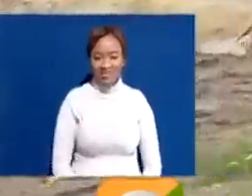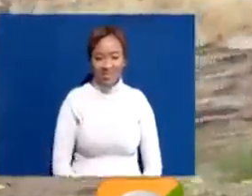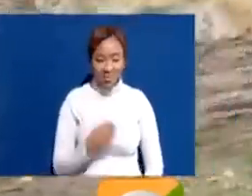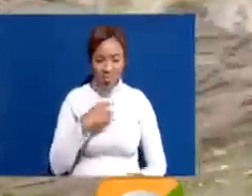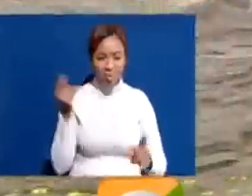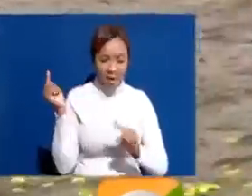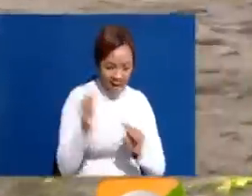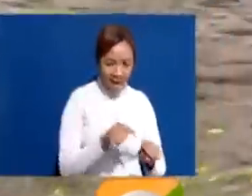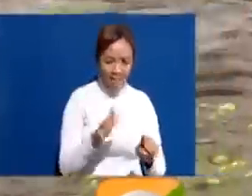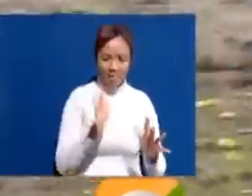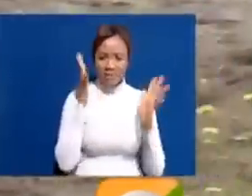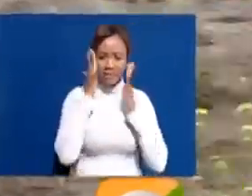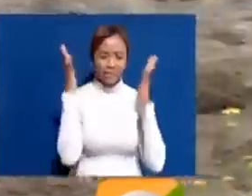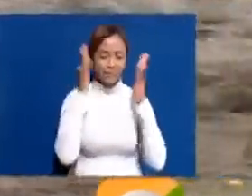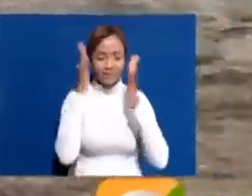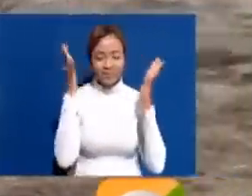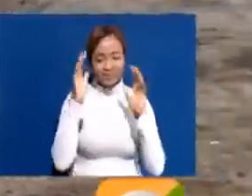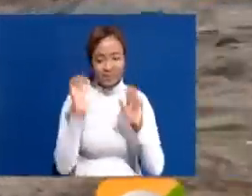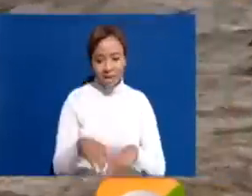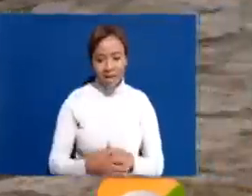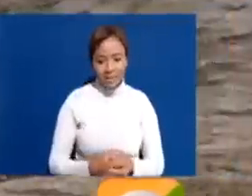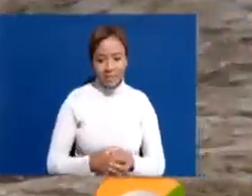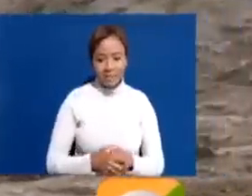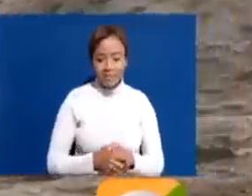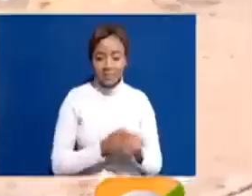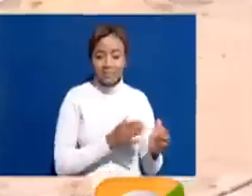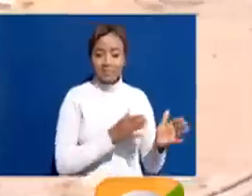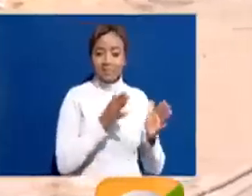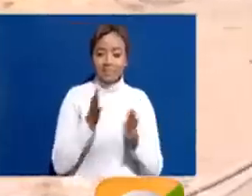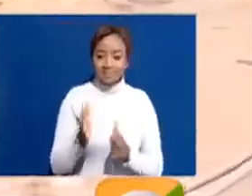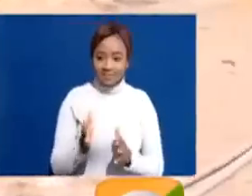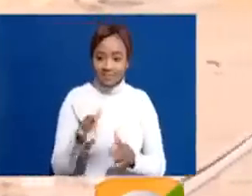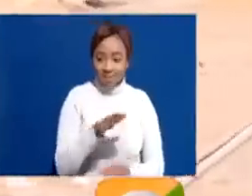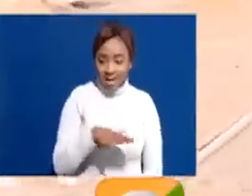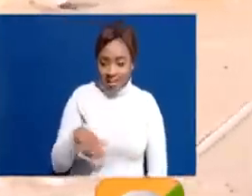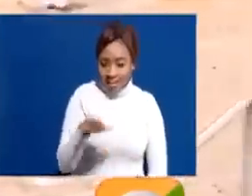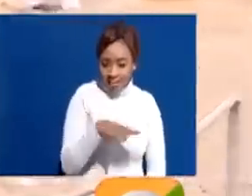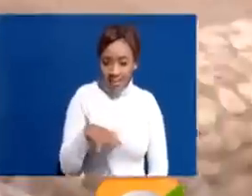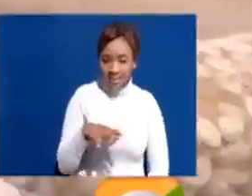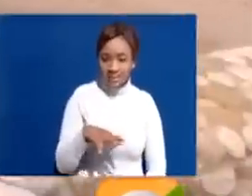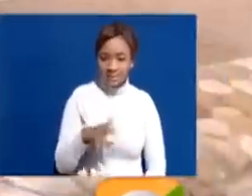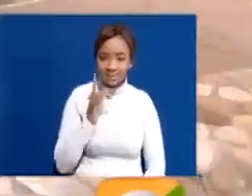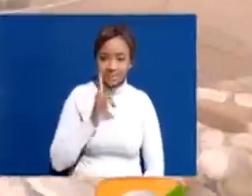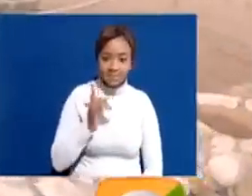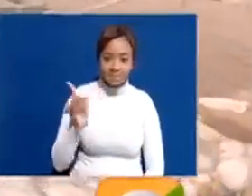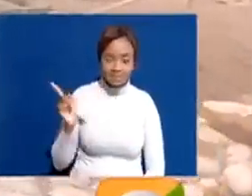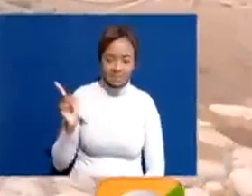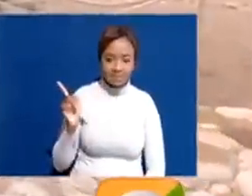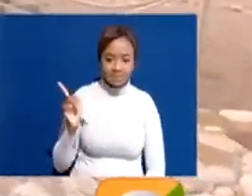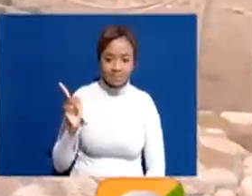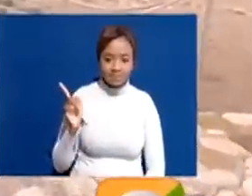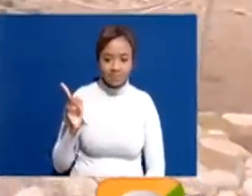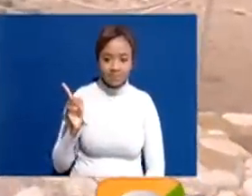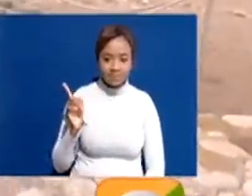the... Katika eneo hili, takriban kilomita moja kutoka sehemu ya ubatizo, ni muundo huu ambao unaaminika